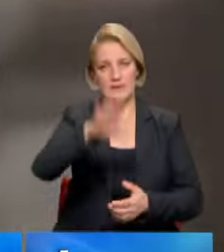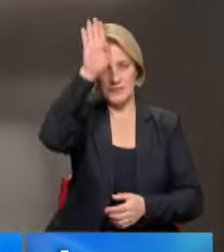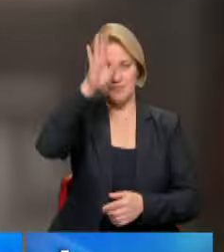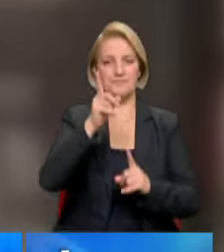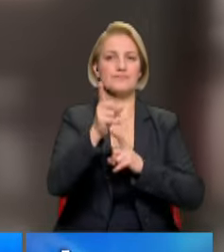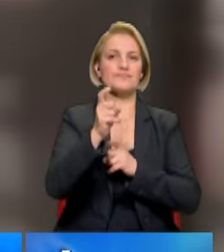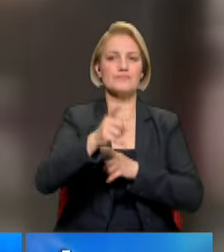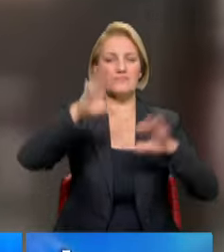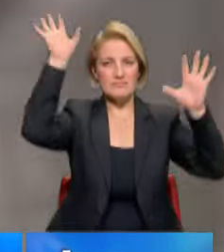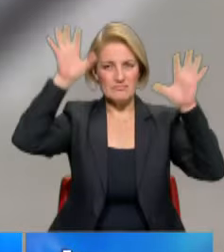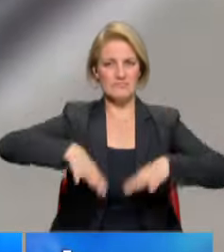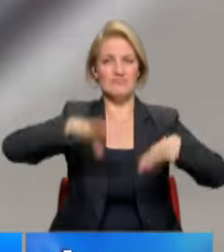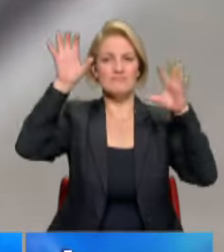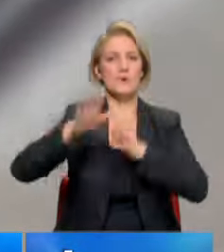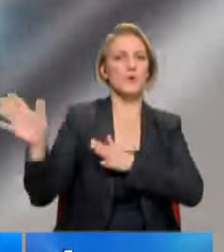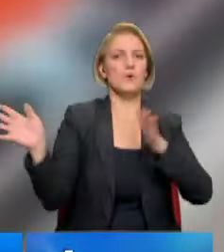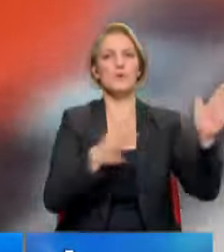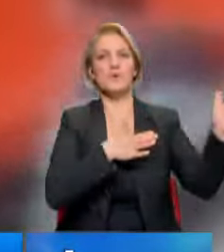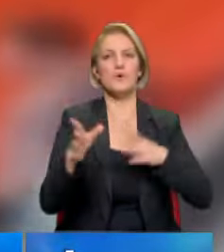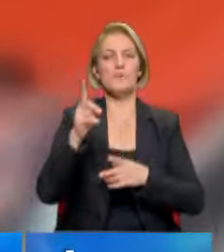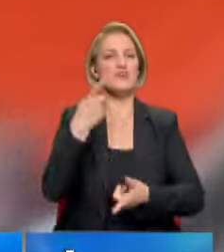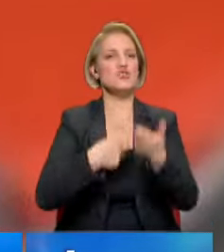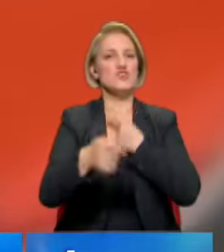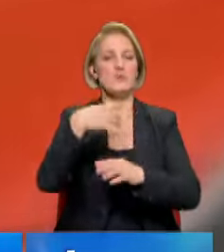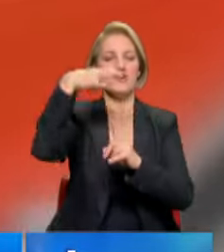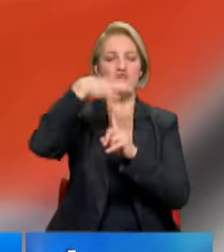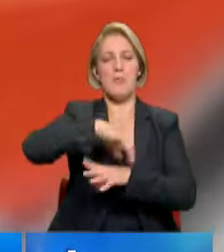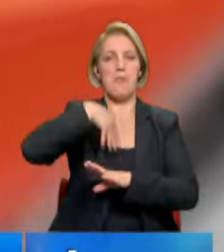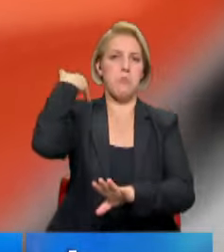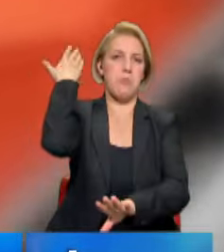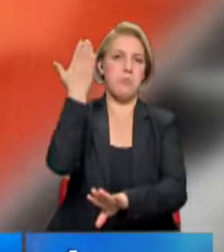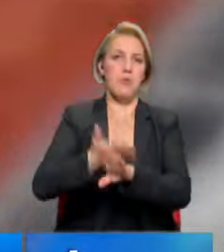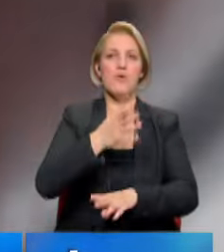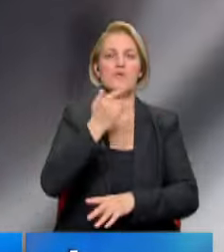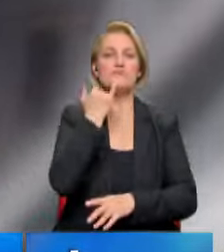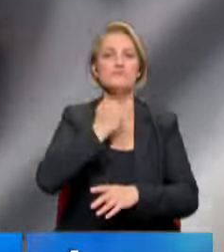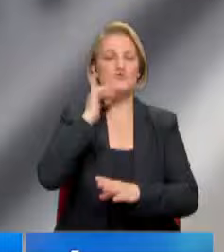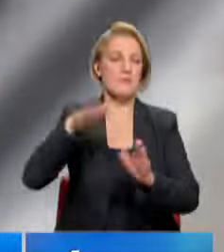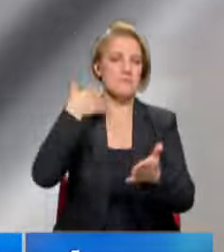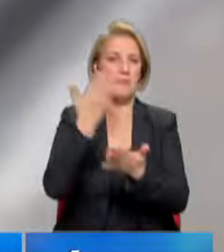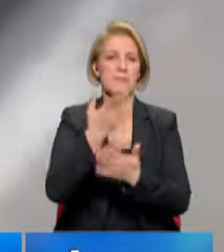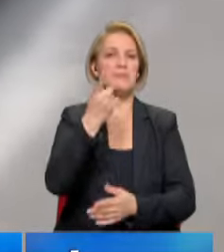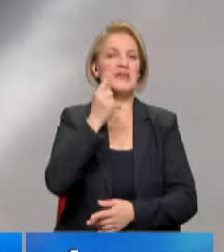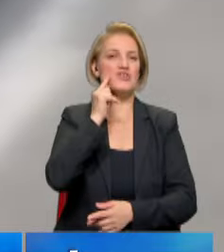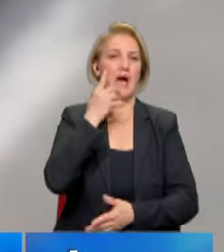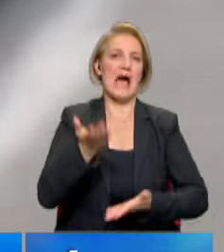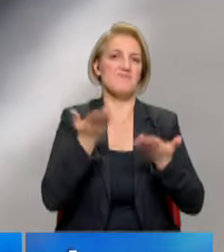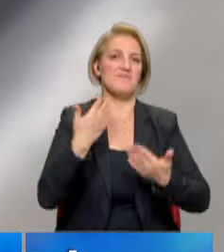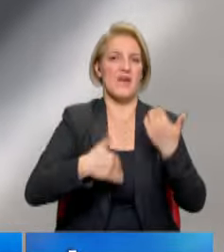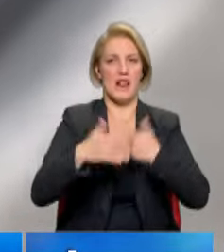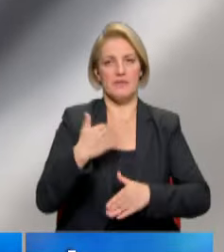İstanbul Avcılar'da sağanakla gelen rüzgar bir işletmenin şemsiyesini uçurdu. Dev şemsiye müşterilerin üzerine düştü. Bir kişi hafif yaralandı.